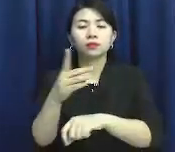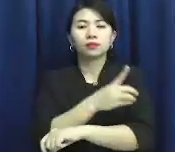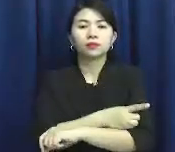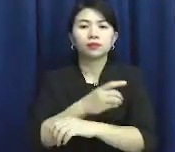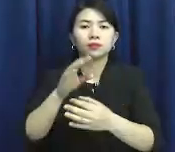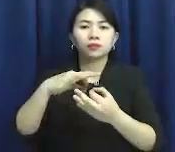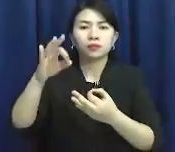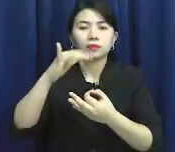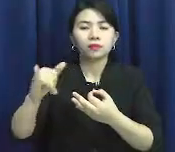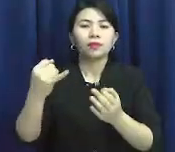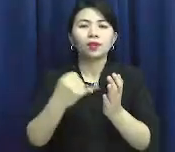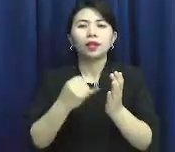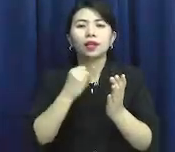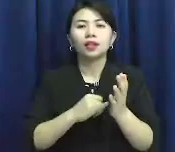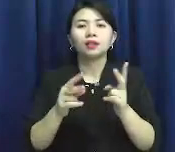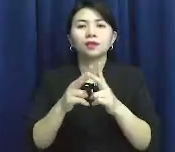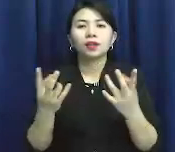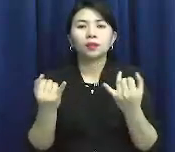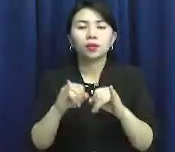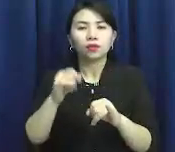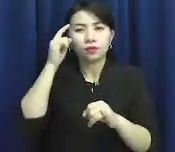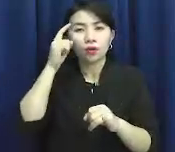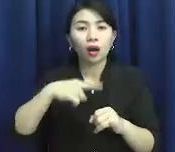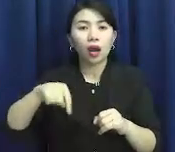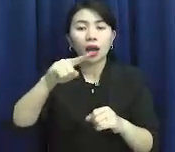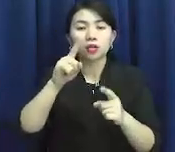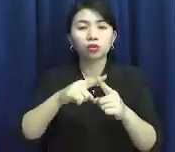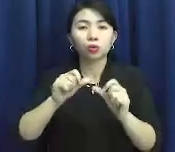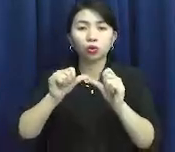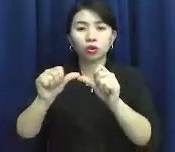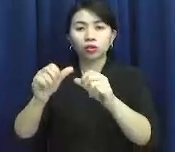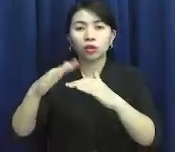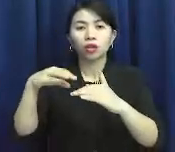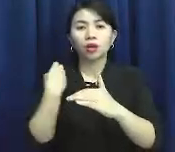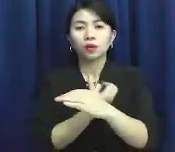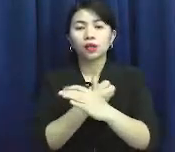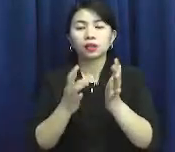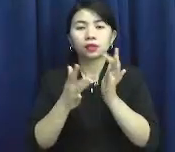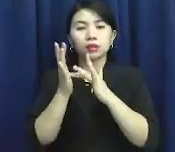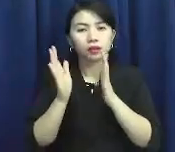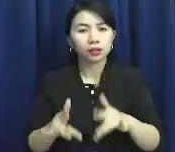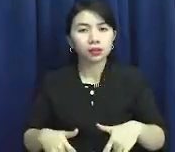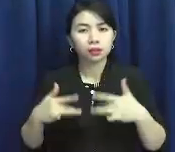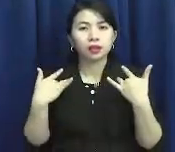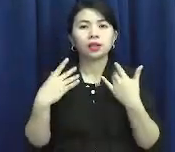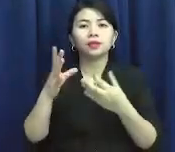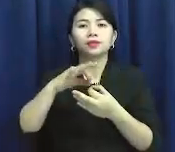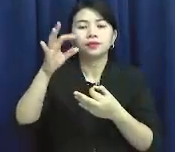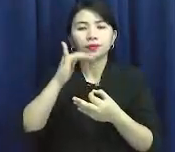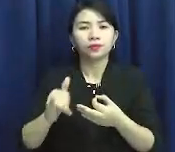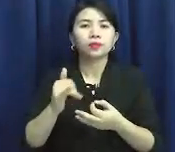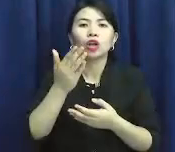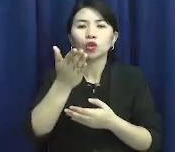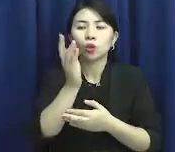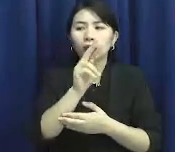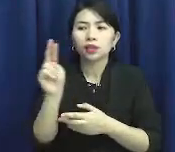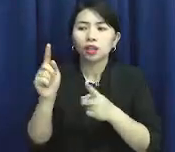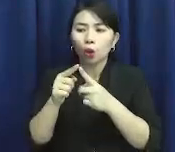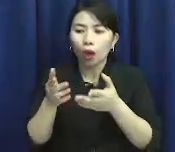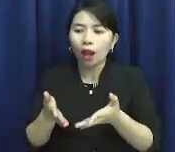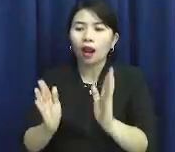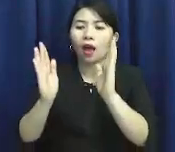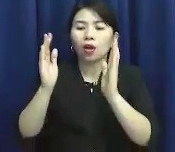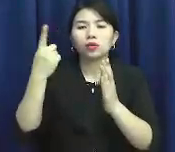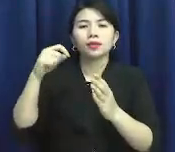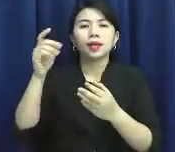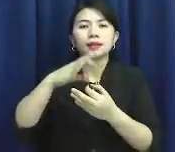us to be able to continue sa ating pong Kristiyanong buhay spiritually, you've got to allow the Spirit of God to rest